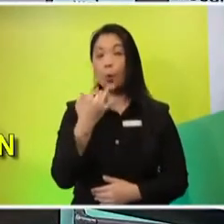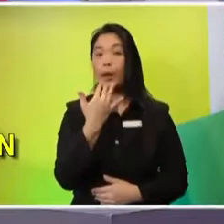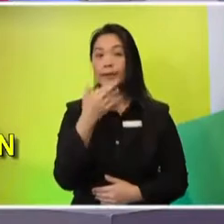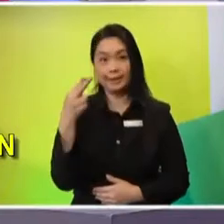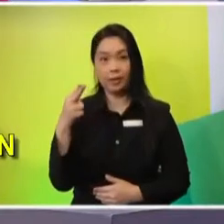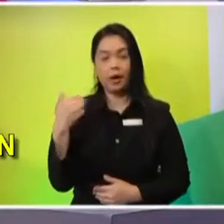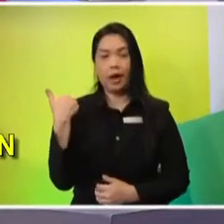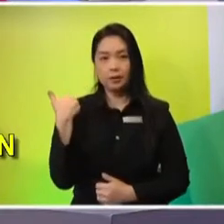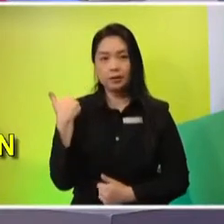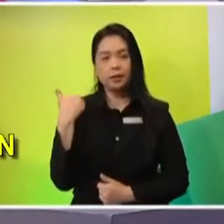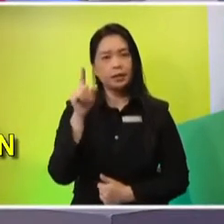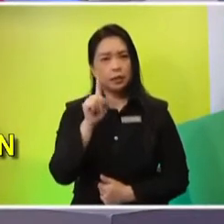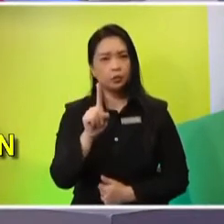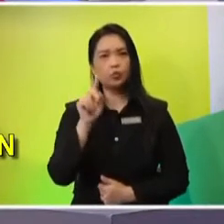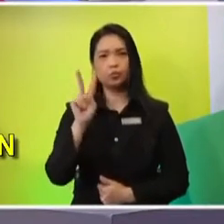Ada